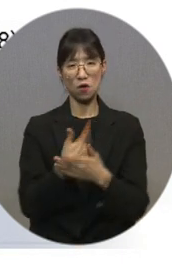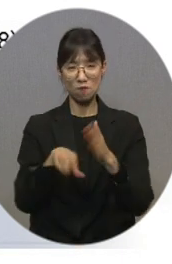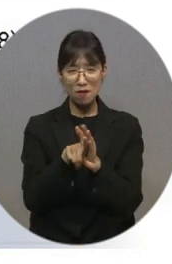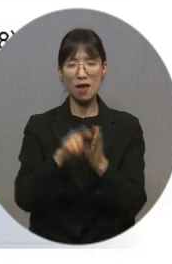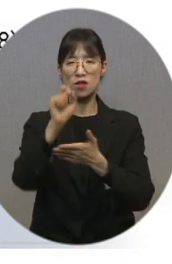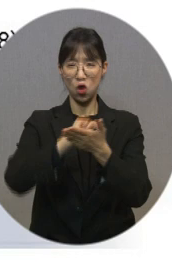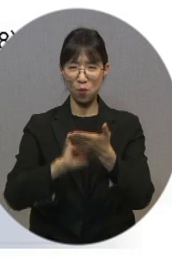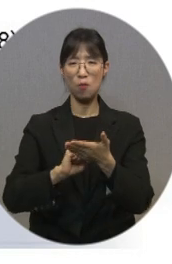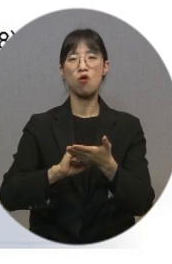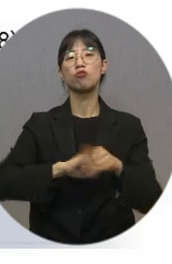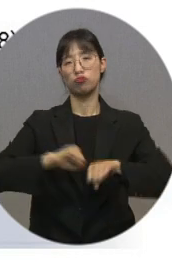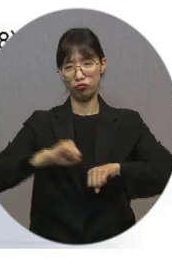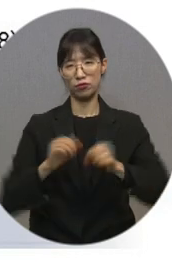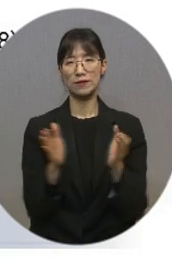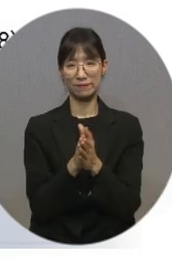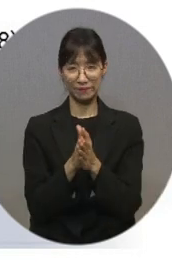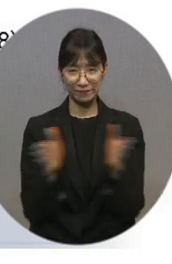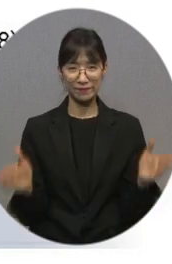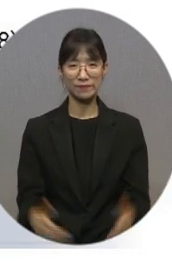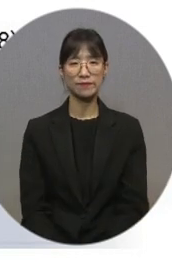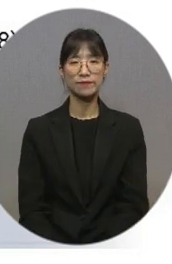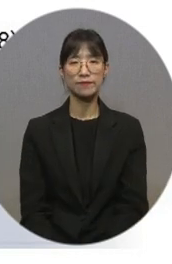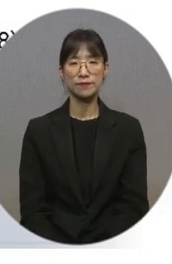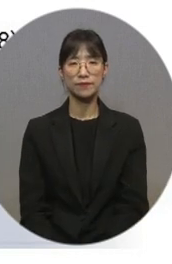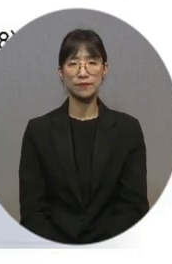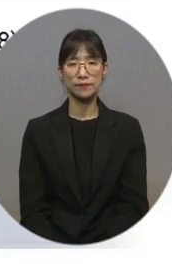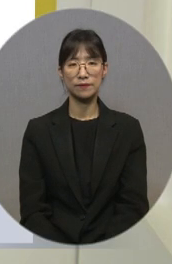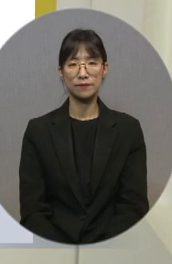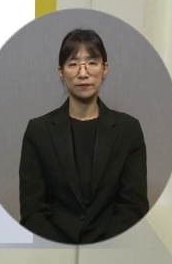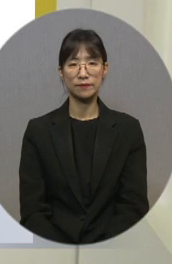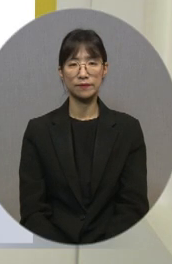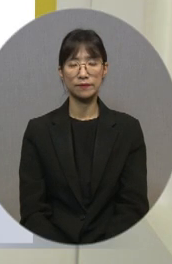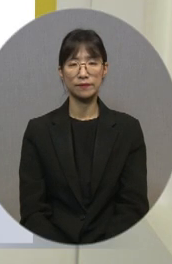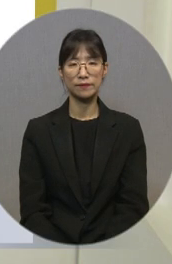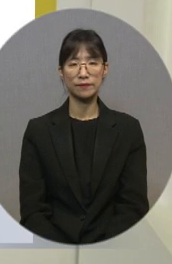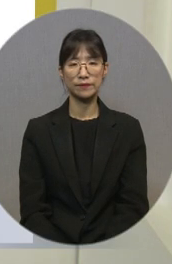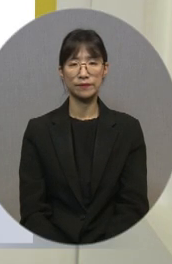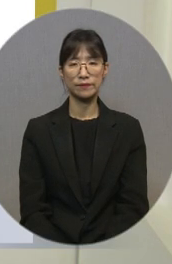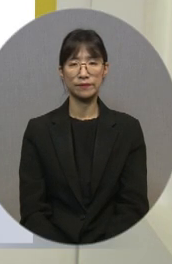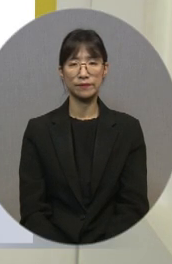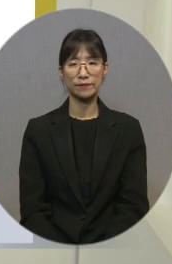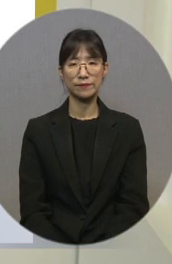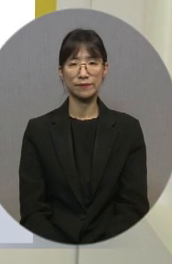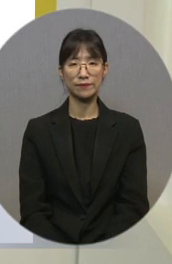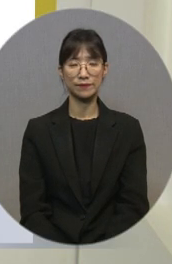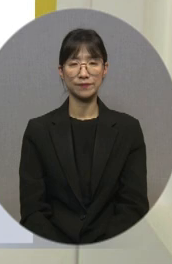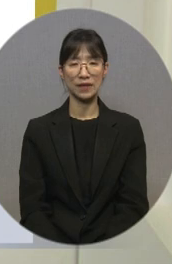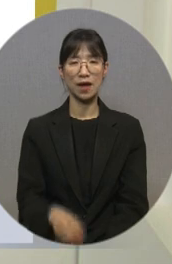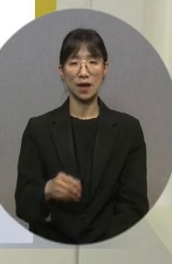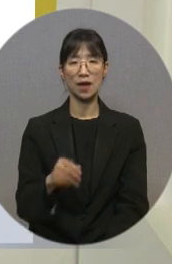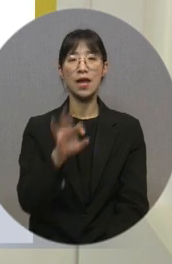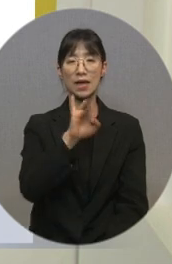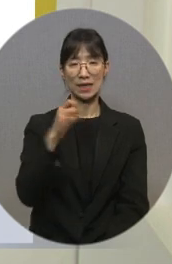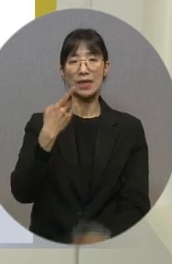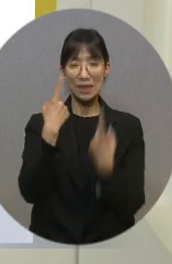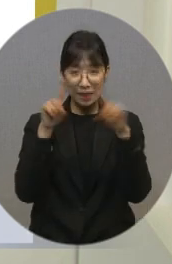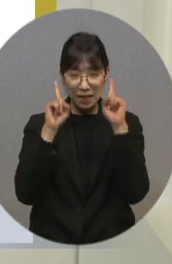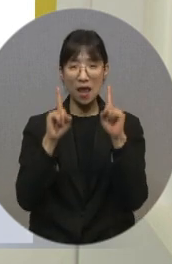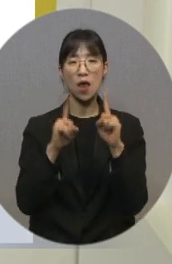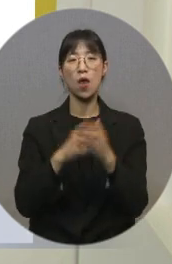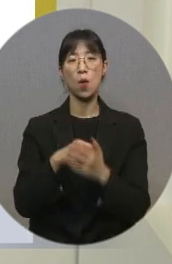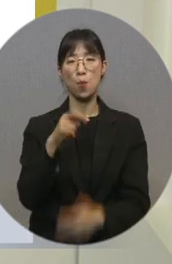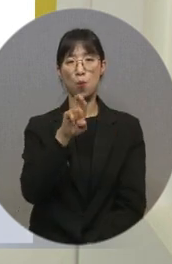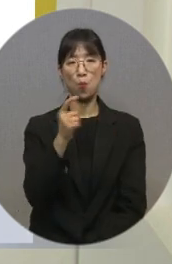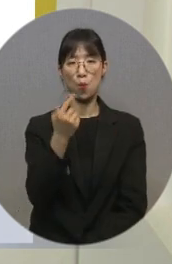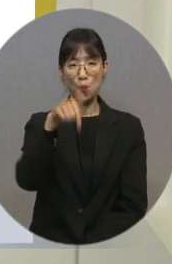서여 운동을 시작하게 됐다고 말했습니다 다음 뉴스입니다 2대 목동 병원에 장애